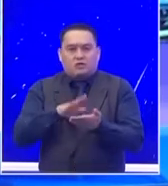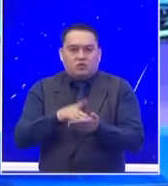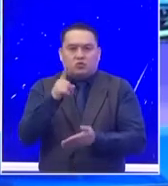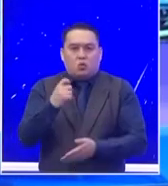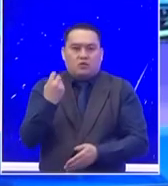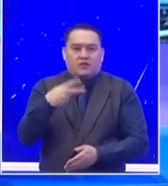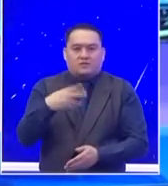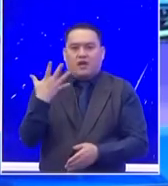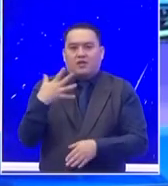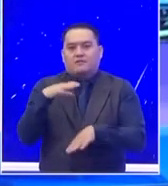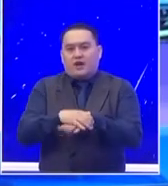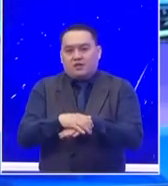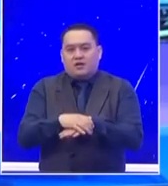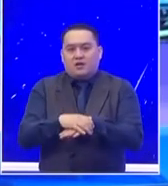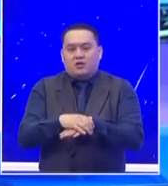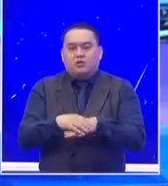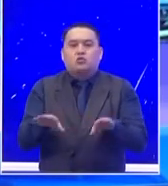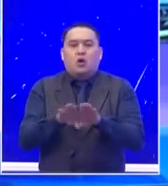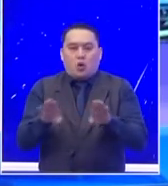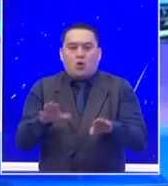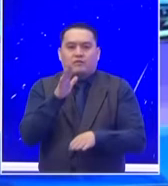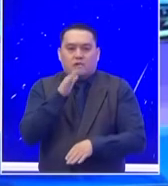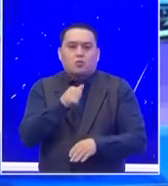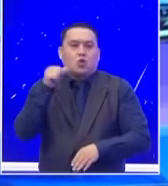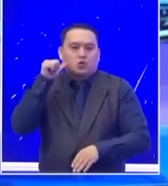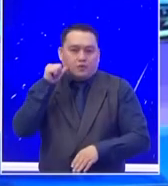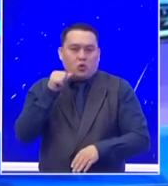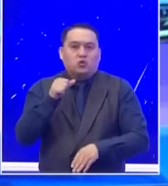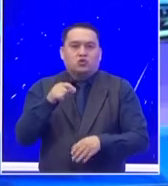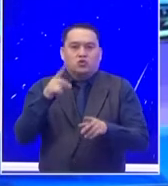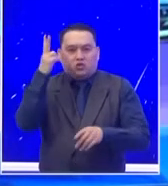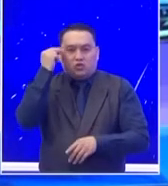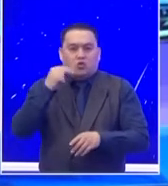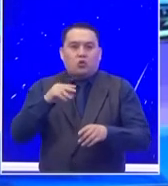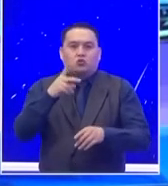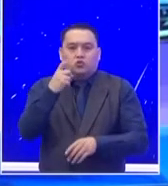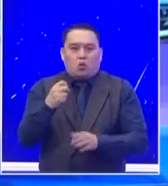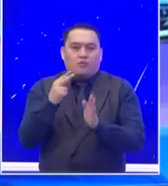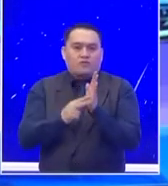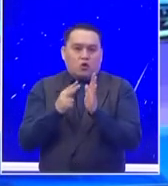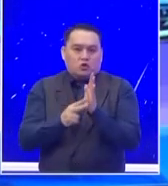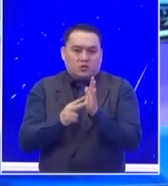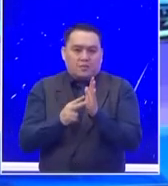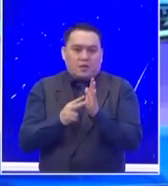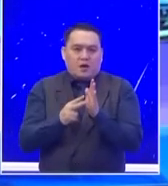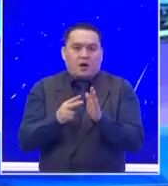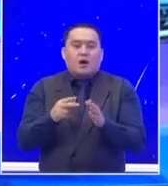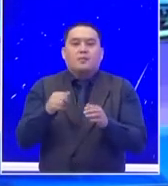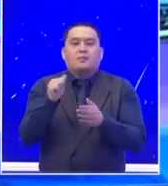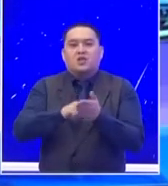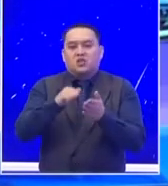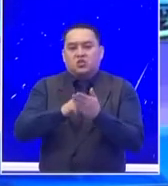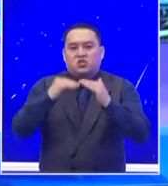зарегистрировано 125 фактов, за аналогичный период прошлого года число случаев составило более 180. Одной из